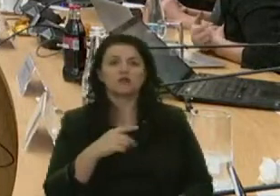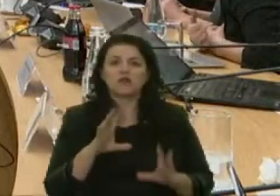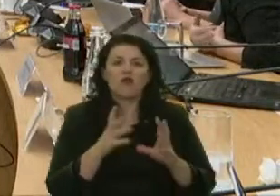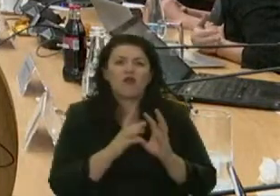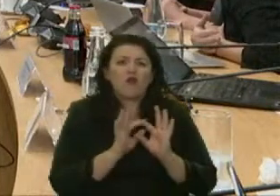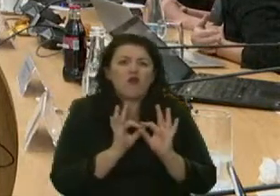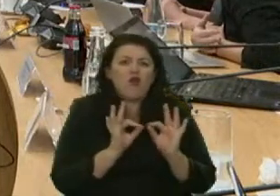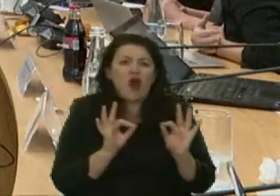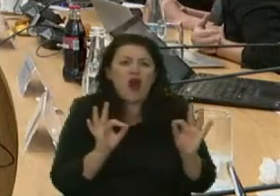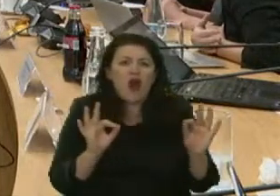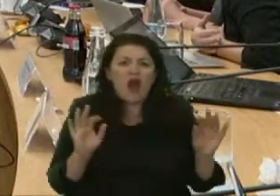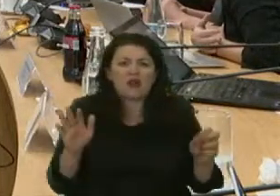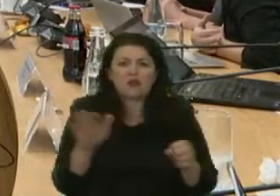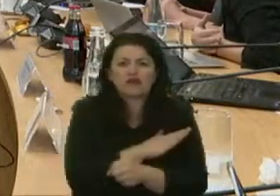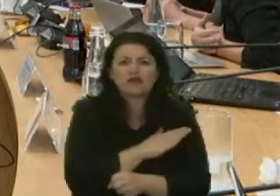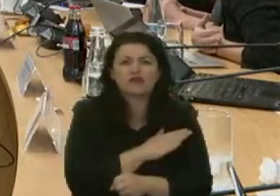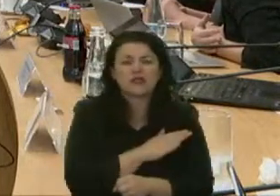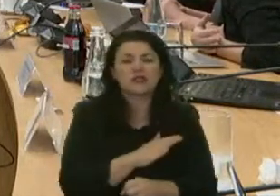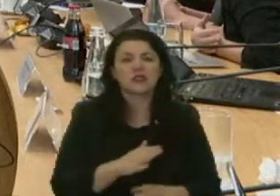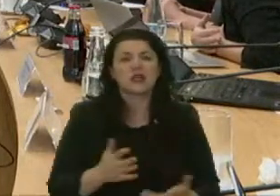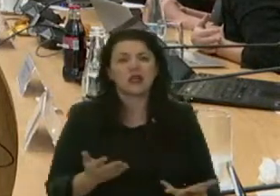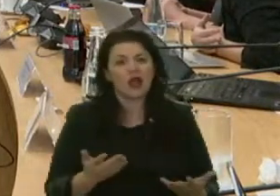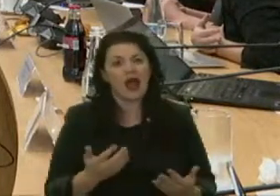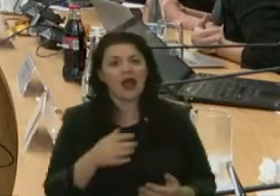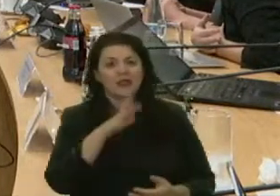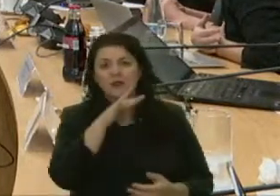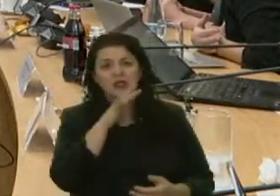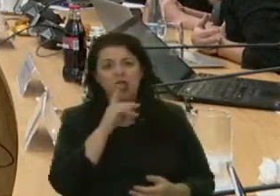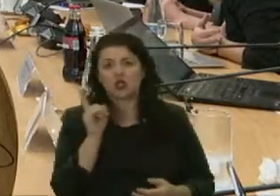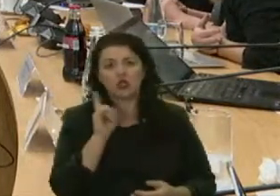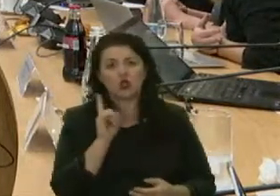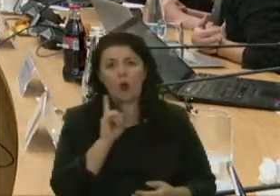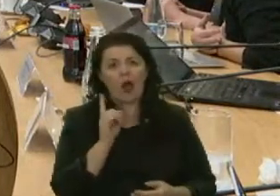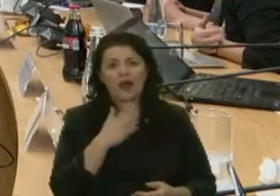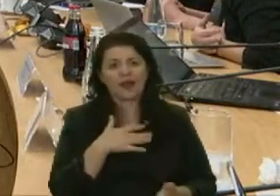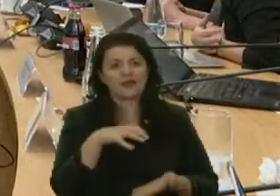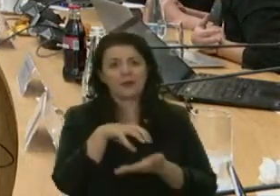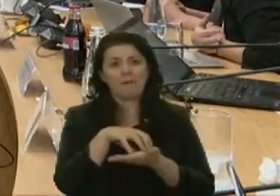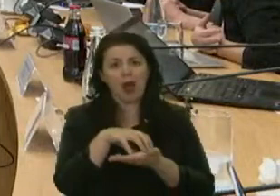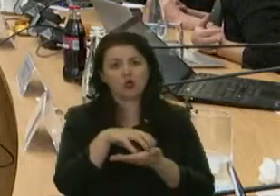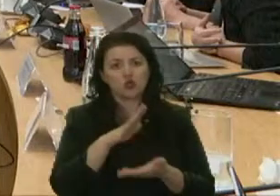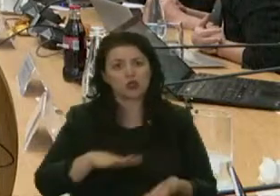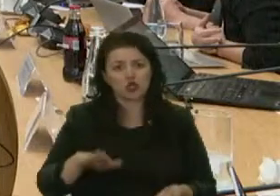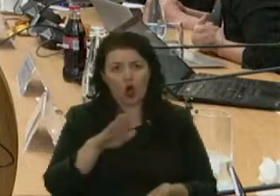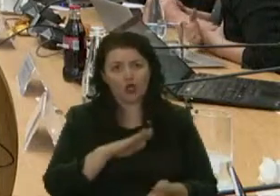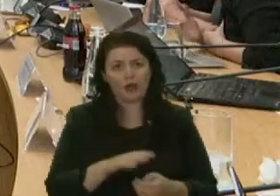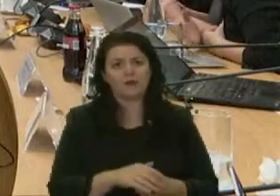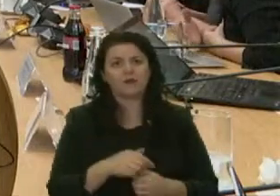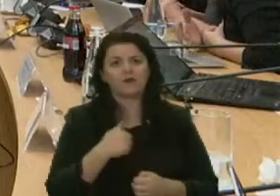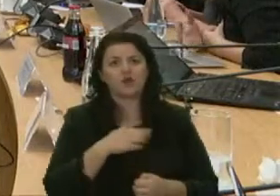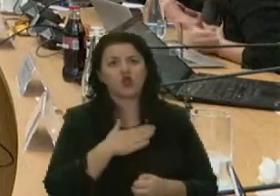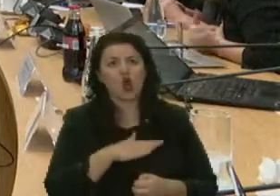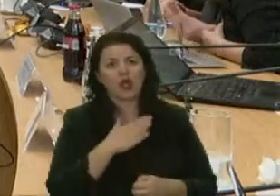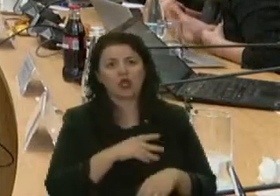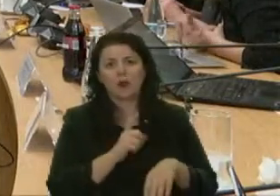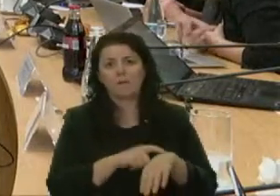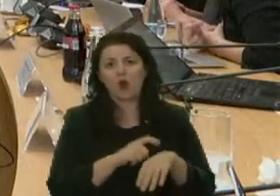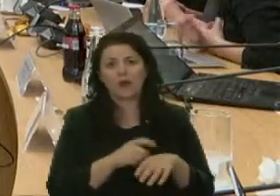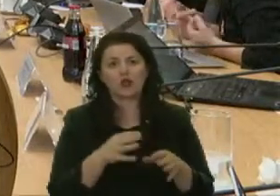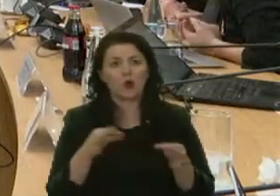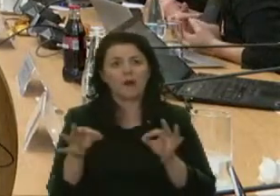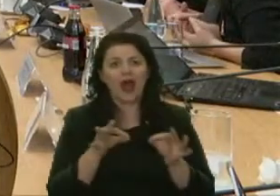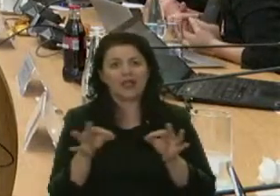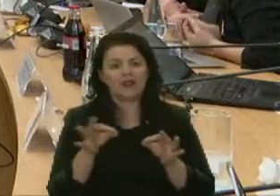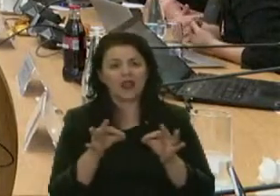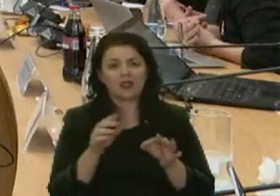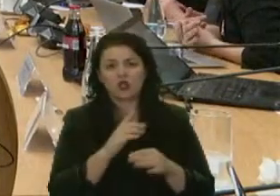de parcare insuficiente iar administrația nu dispune de foarte mult spațiu în zonă îmi doresc încă din momentul planificării să